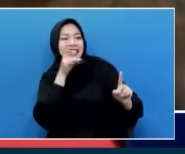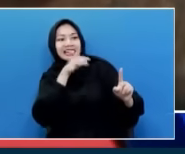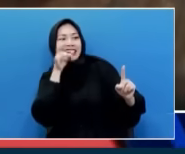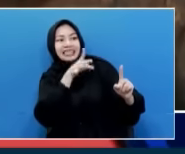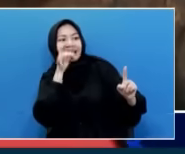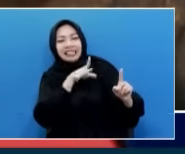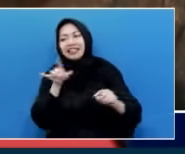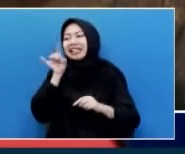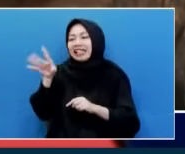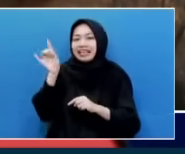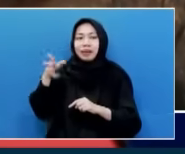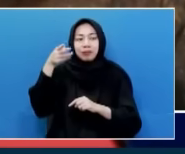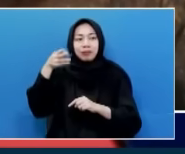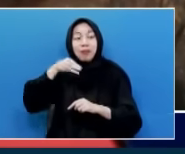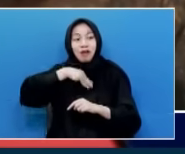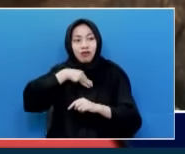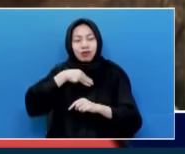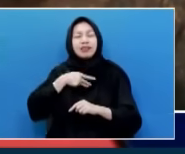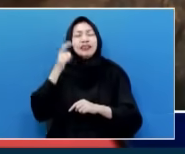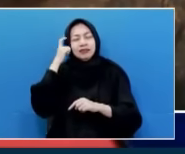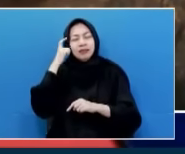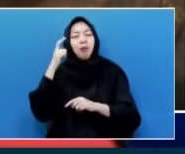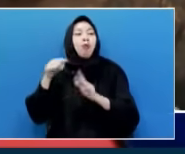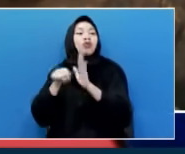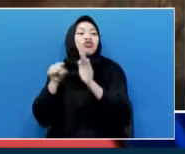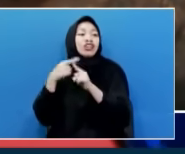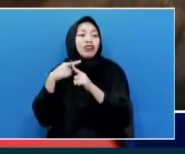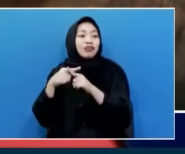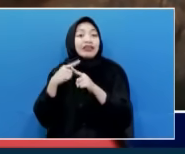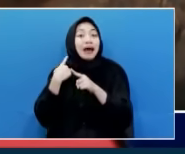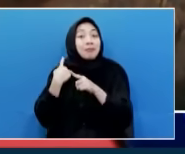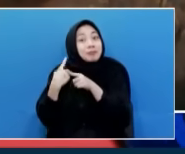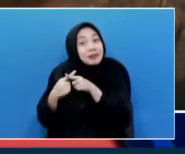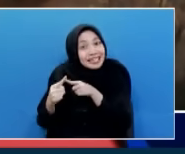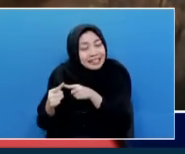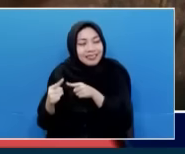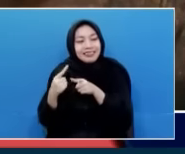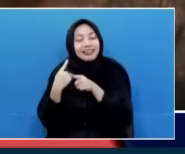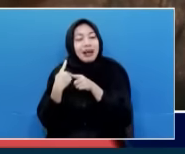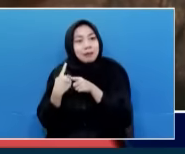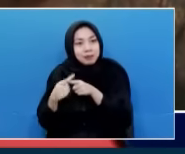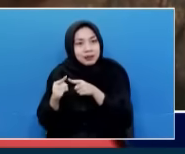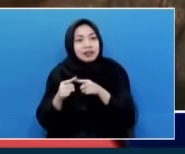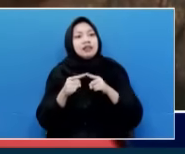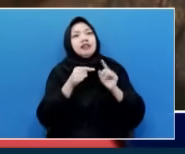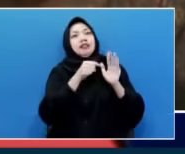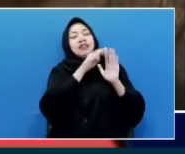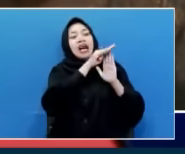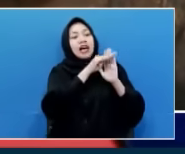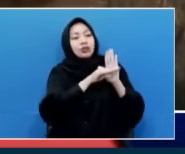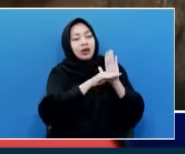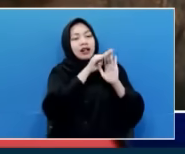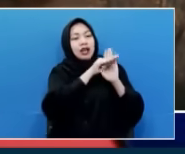menyambut dengan baik cuman kan pasti ada protokol ada yang namanya tugas negara yang sedang